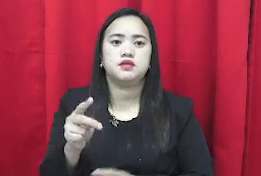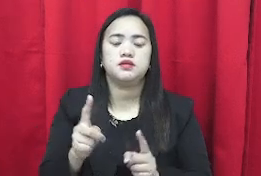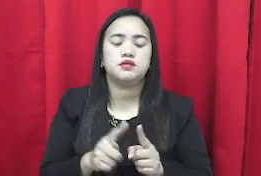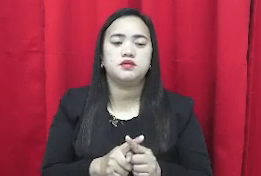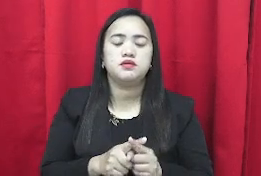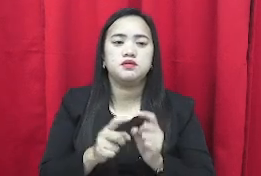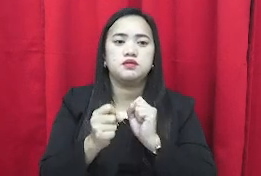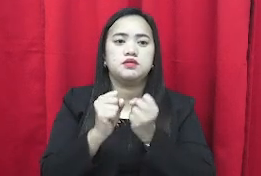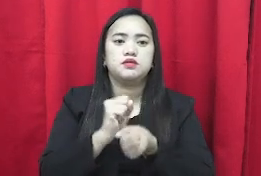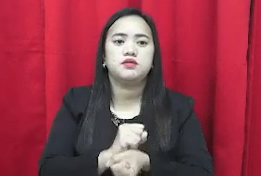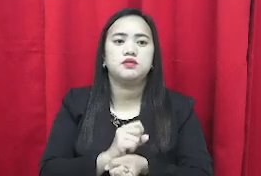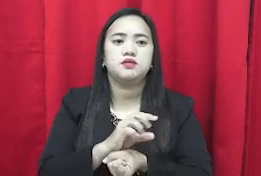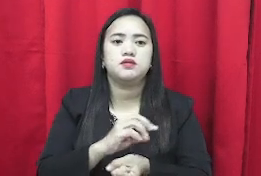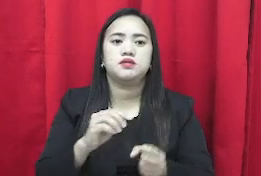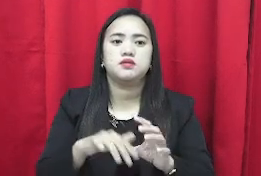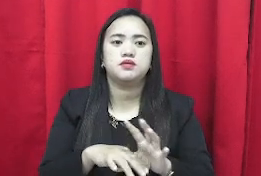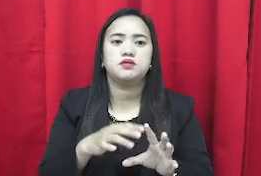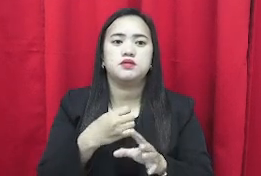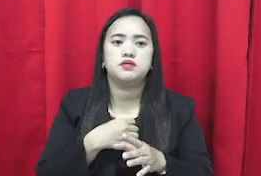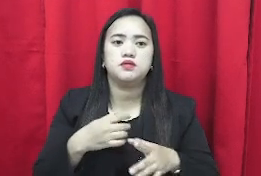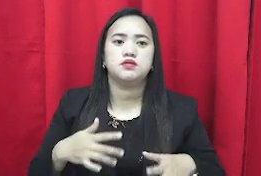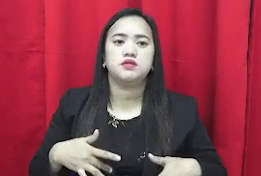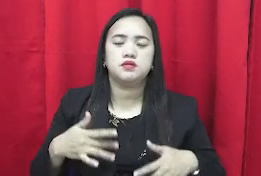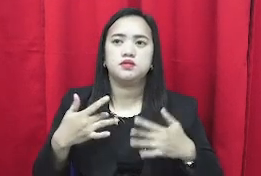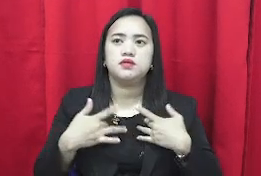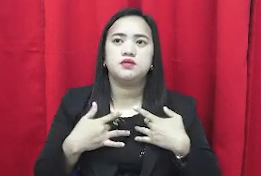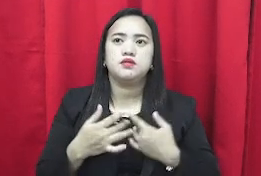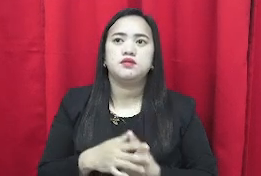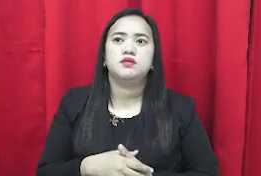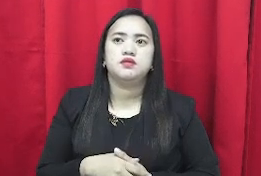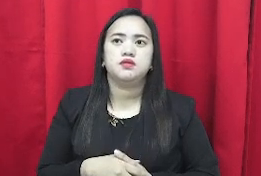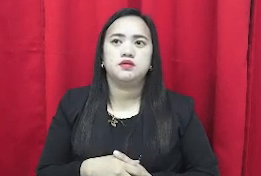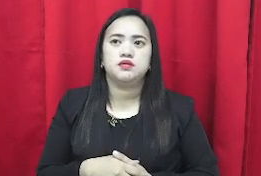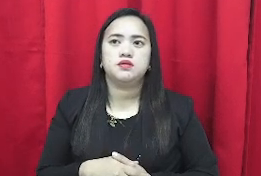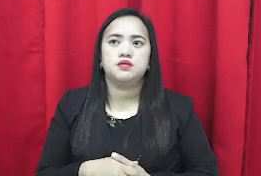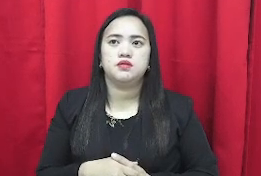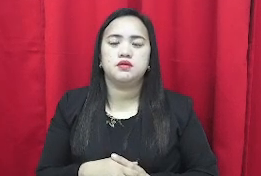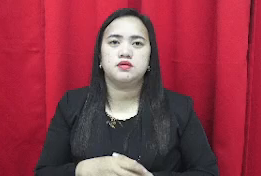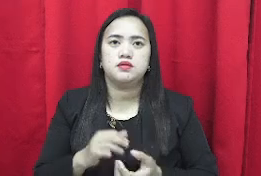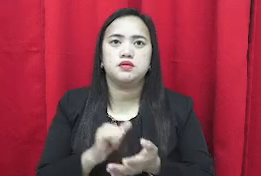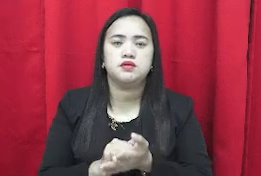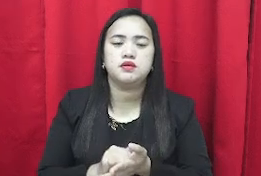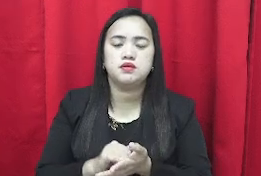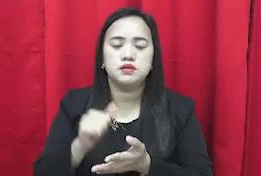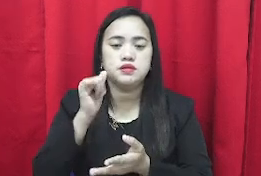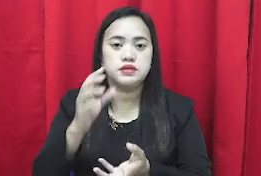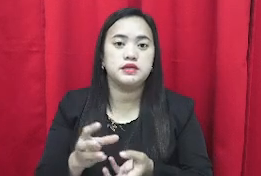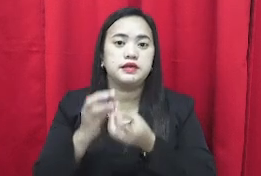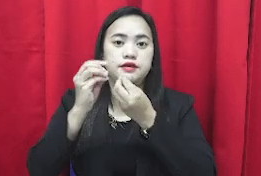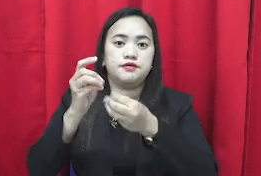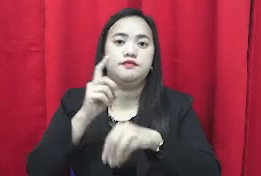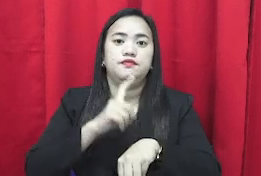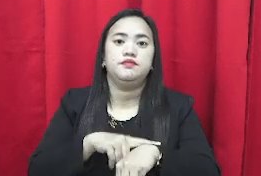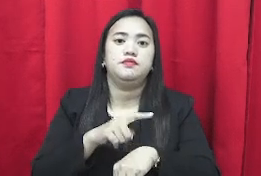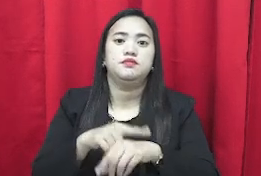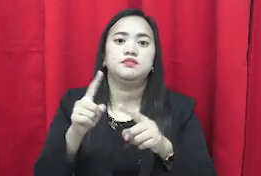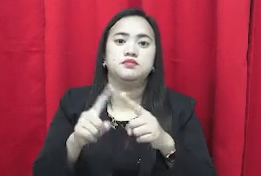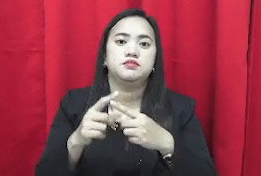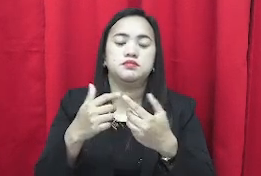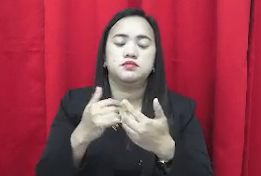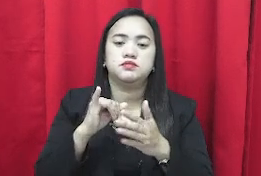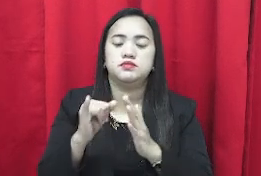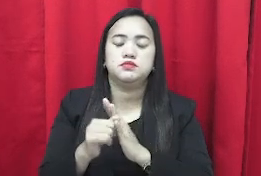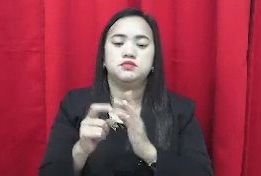at ah ang ating mga anak na Huwag na hindi natin sila bibigyan ng pagkakataon na ah sila ay magkaroon ng